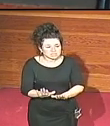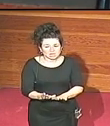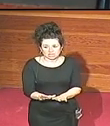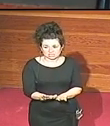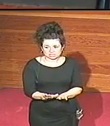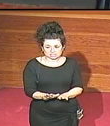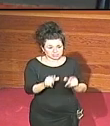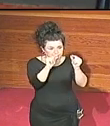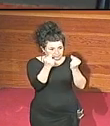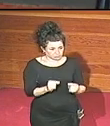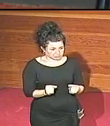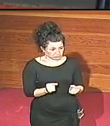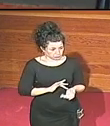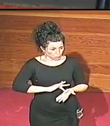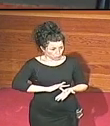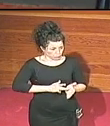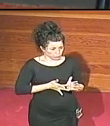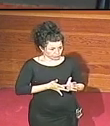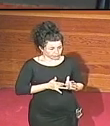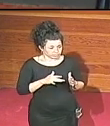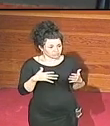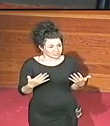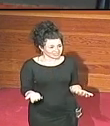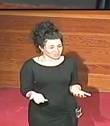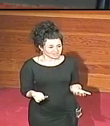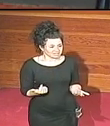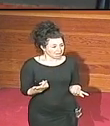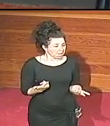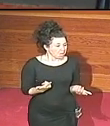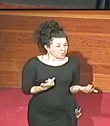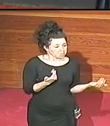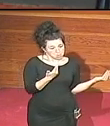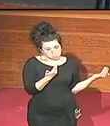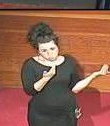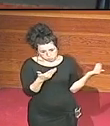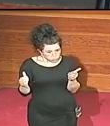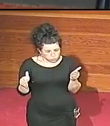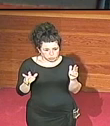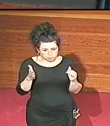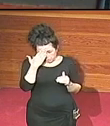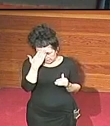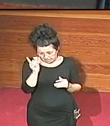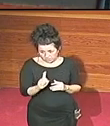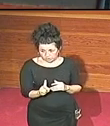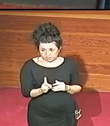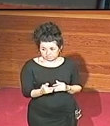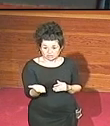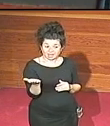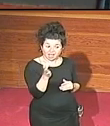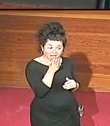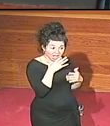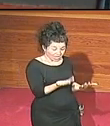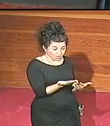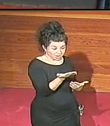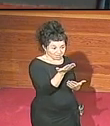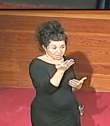presupuestoa amaitu eginda, eta, nola fokotik jaz dago lehen lerroan. Baina ez duzun berak, baina orain, martxoan, Afganistanen,